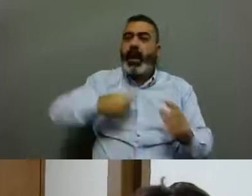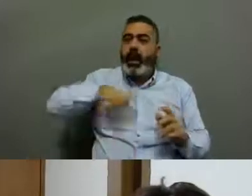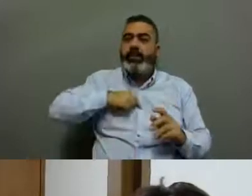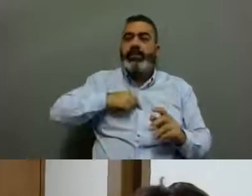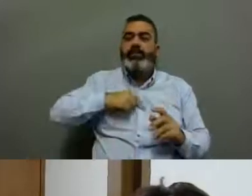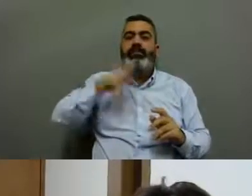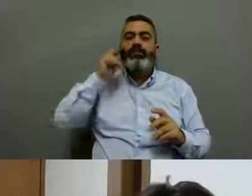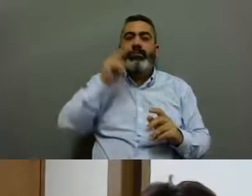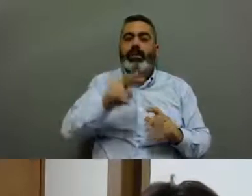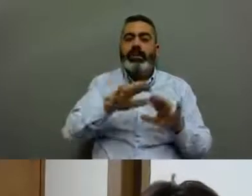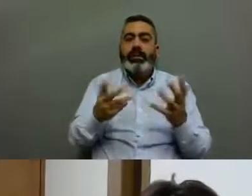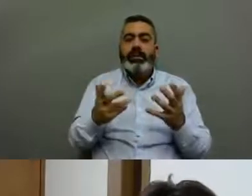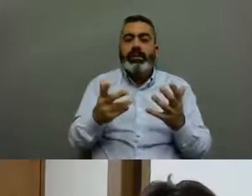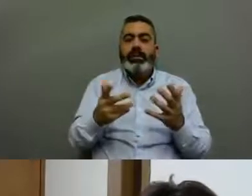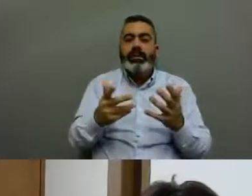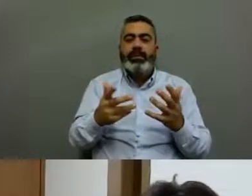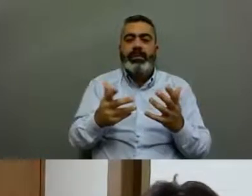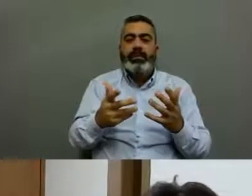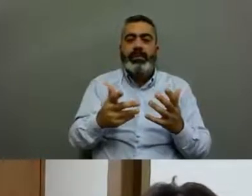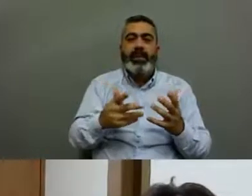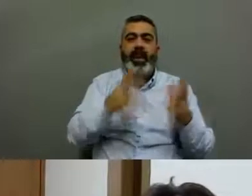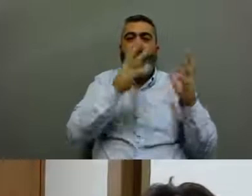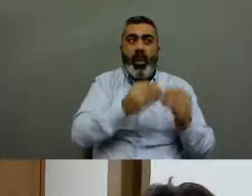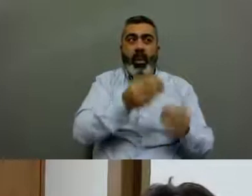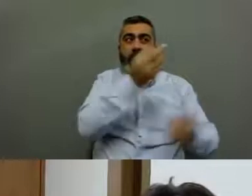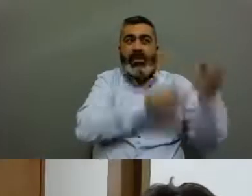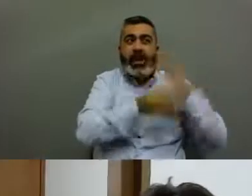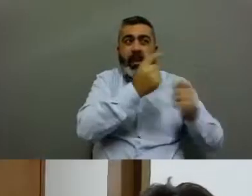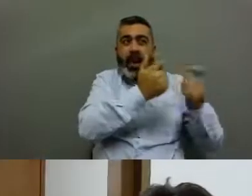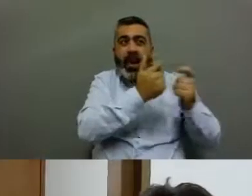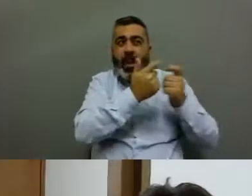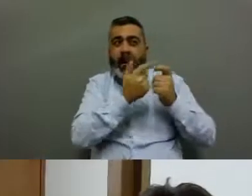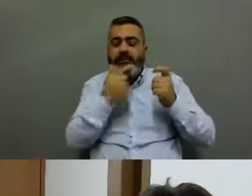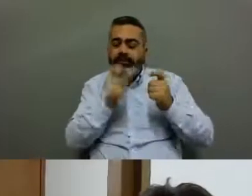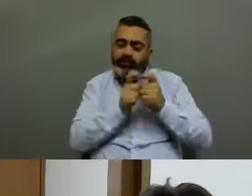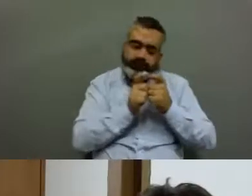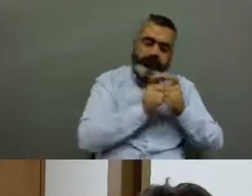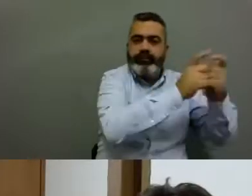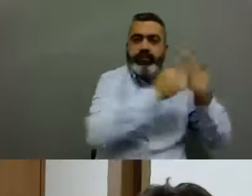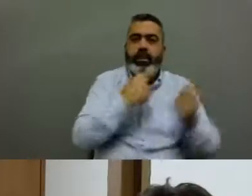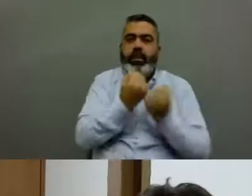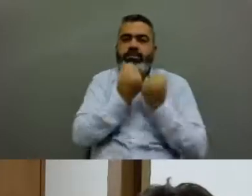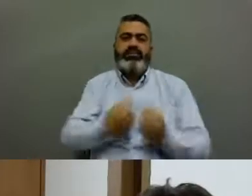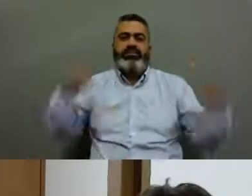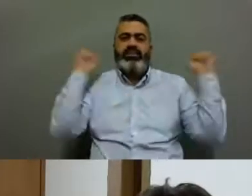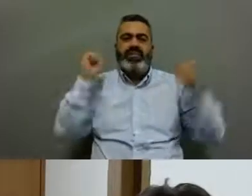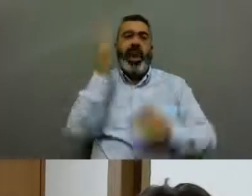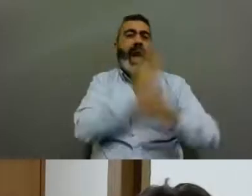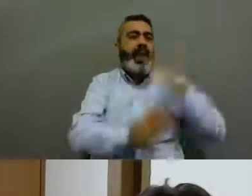καταρρύψουμε τα όποια αφηγήματα και τελικά να οδηγηθούμε στην χειραφέτηση του μισαναπηρισμού